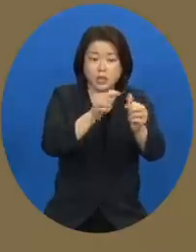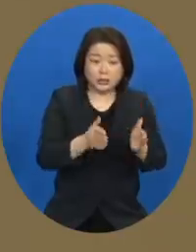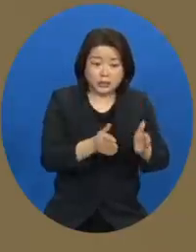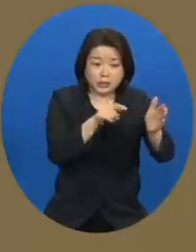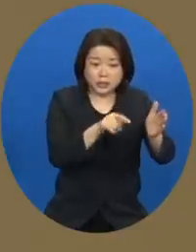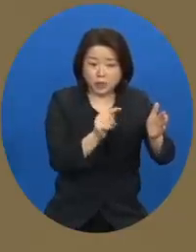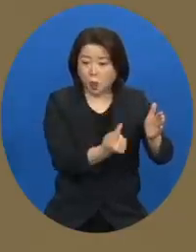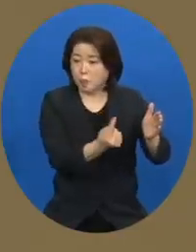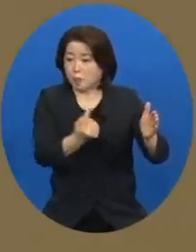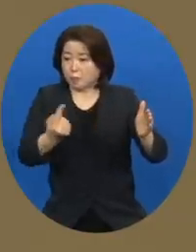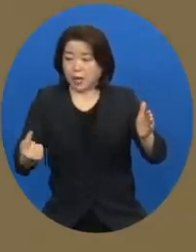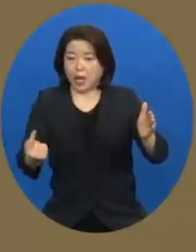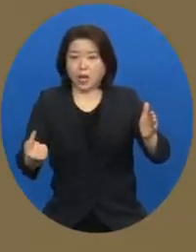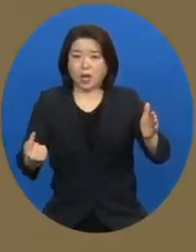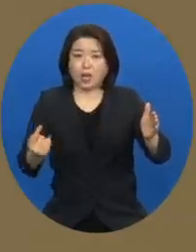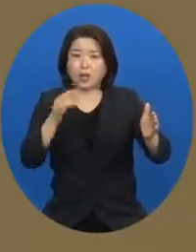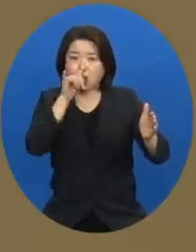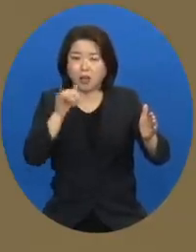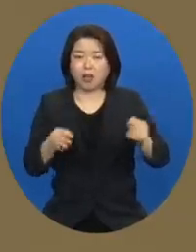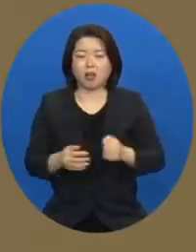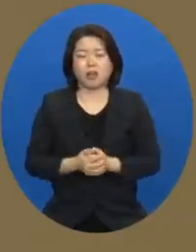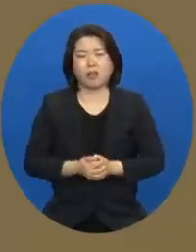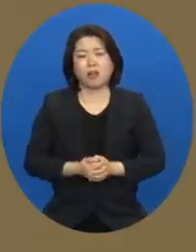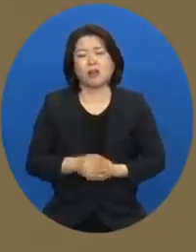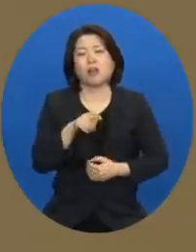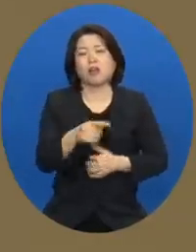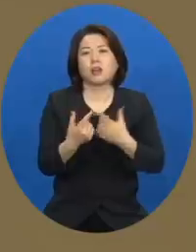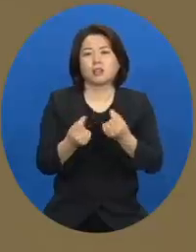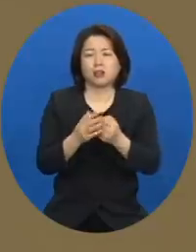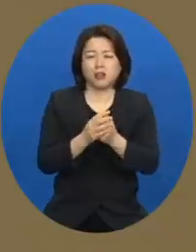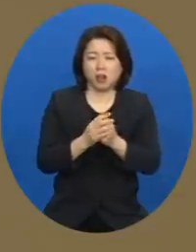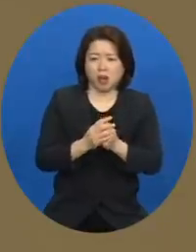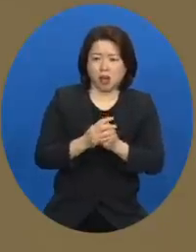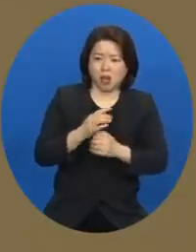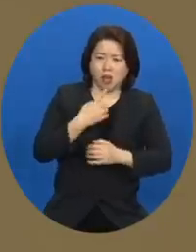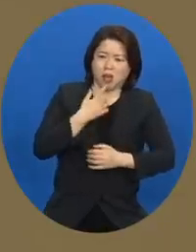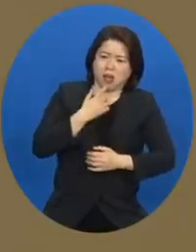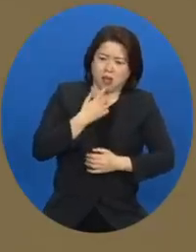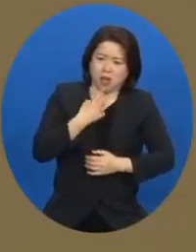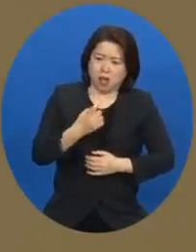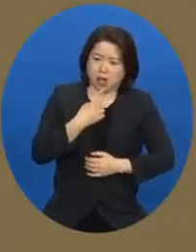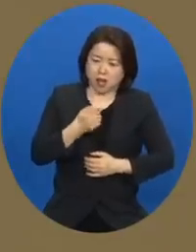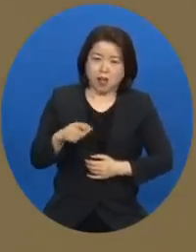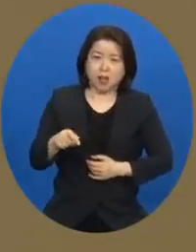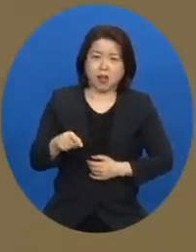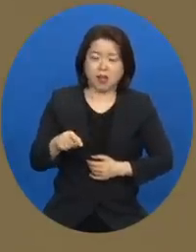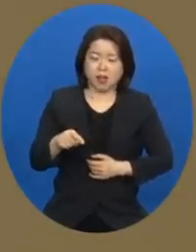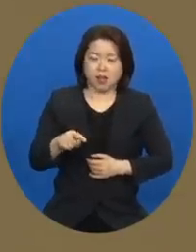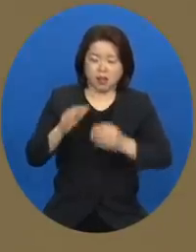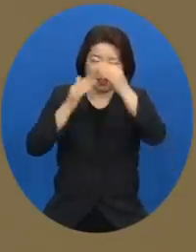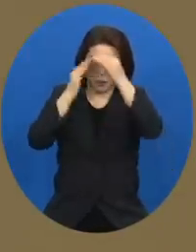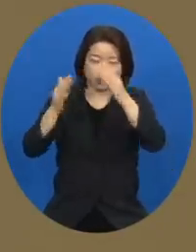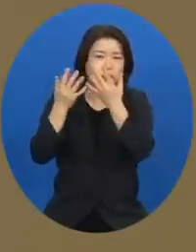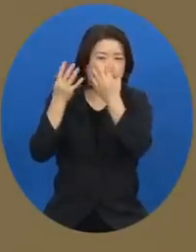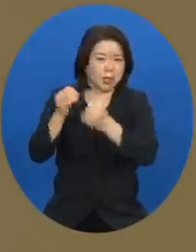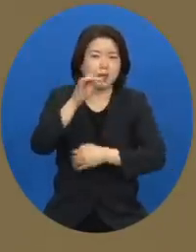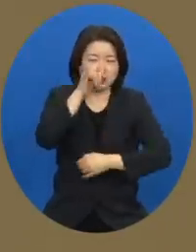떨어져 버리는 거예요. 그런 아슬아슬한 지경에 있는 성도들이 많습니다.